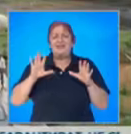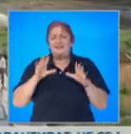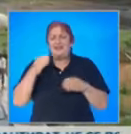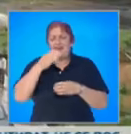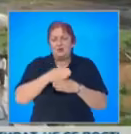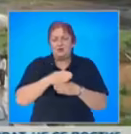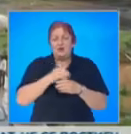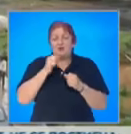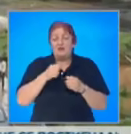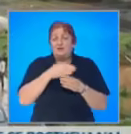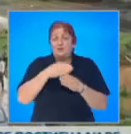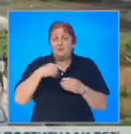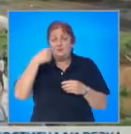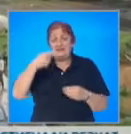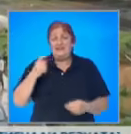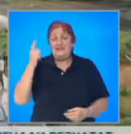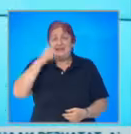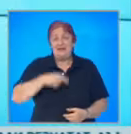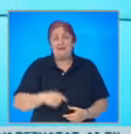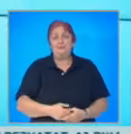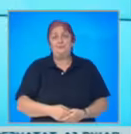Очаква се те да продължат и през идните дни.